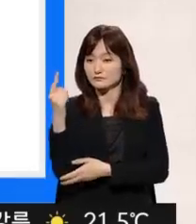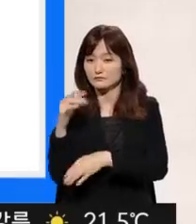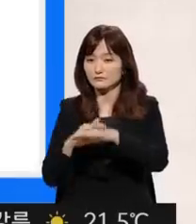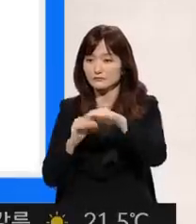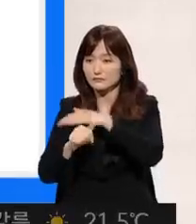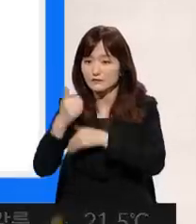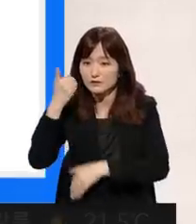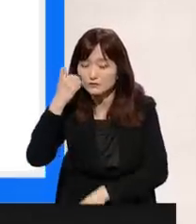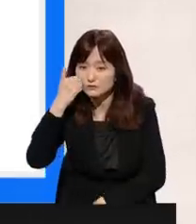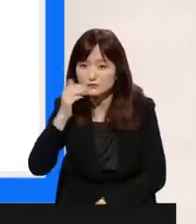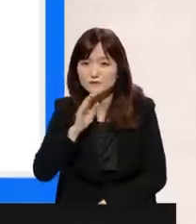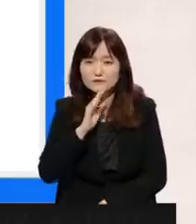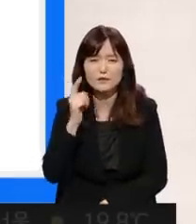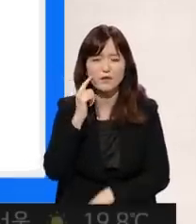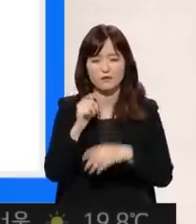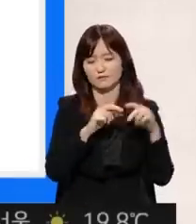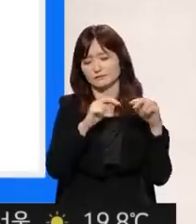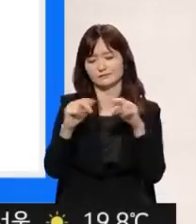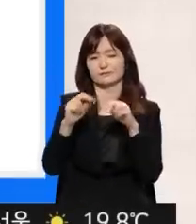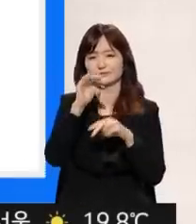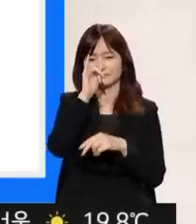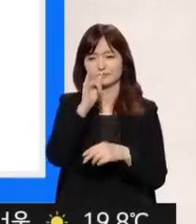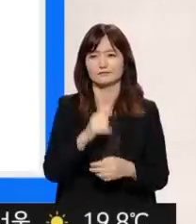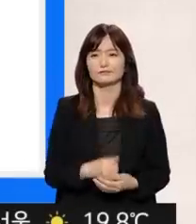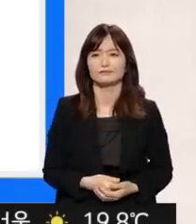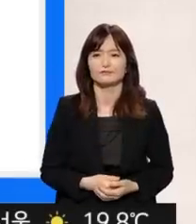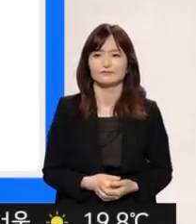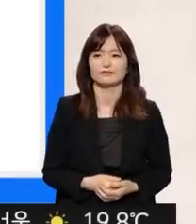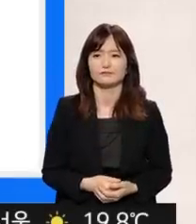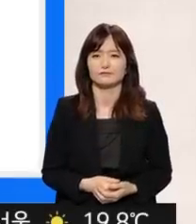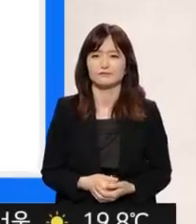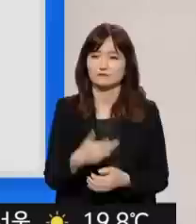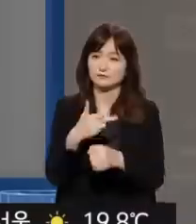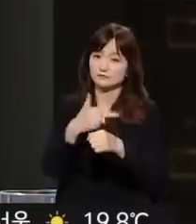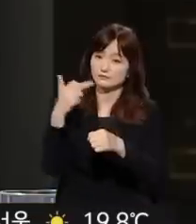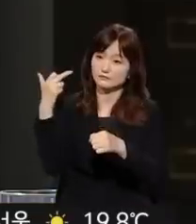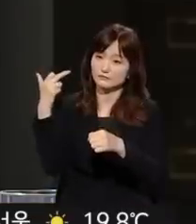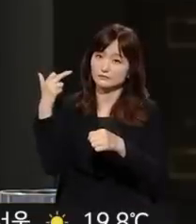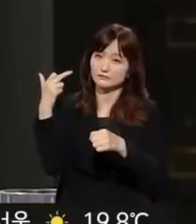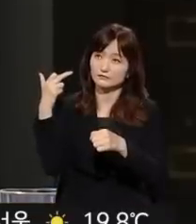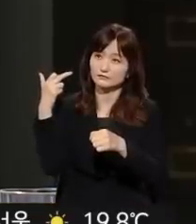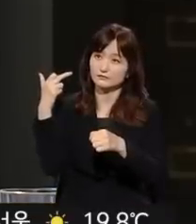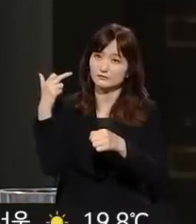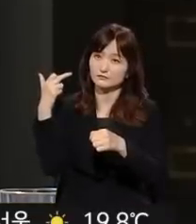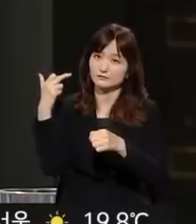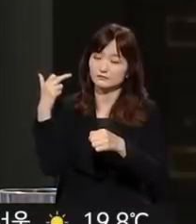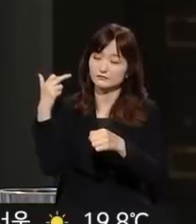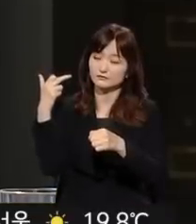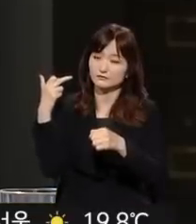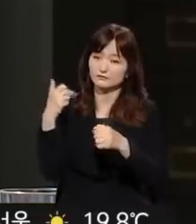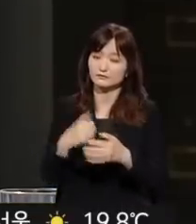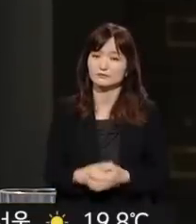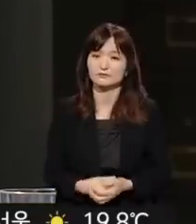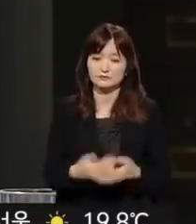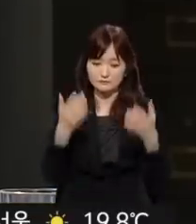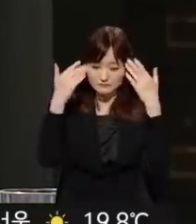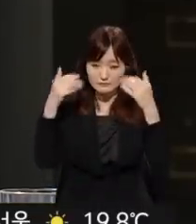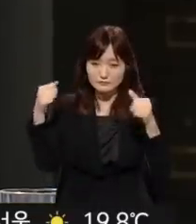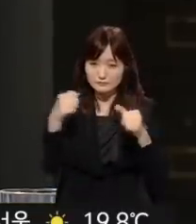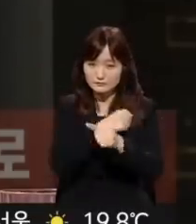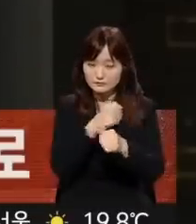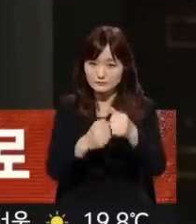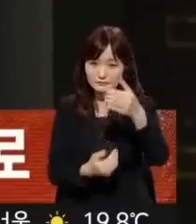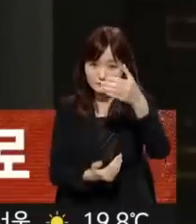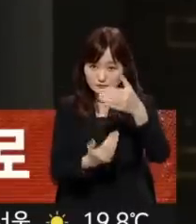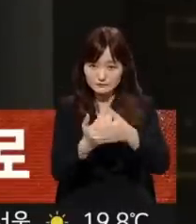진실인지 갑론을박이 이루어지고 있습니다 17년 전 학교 폭력 사실을 다시